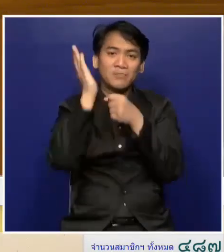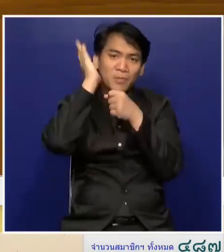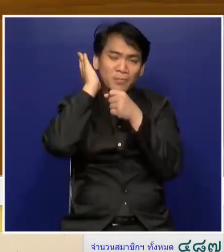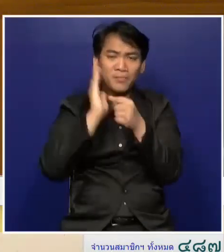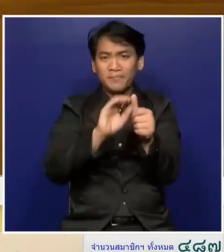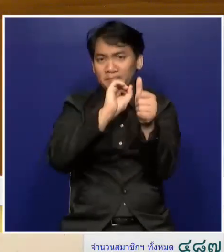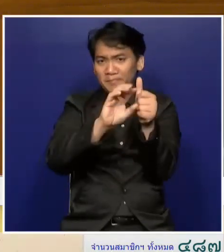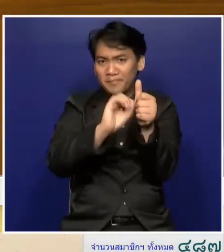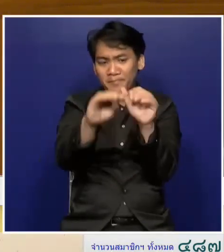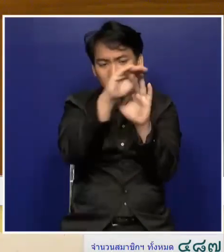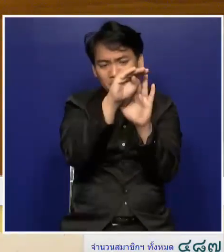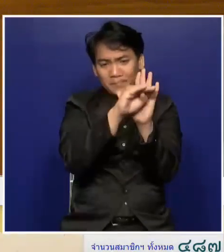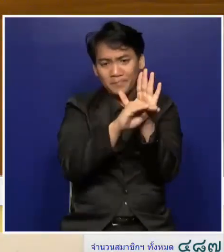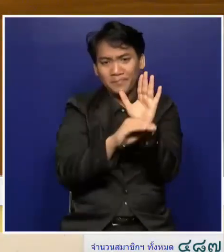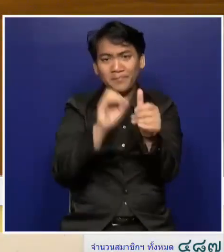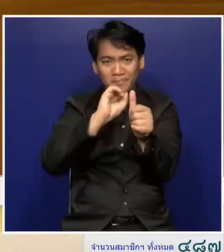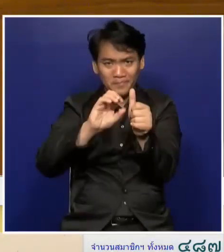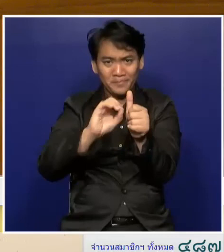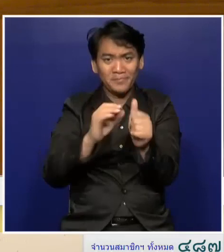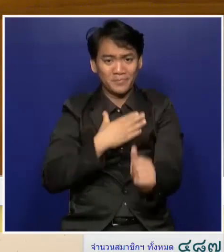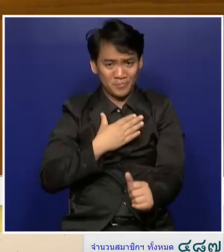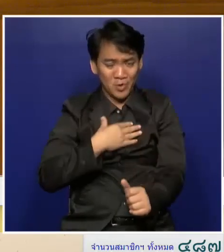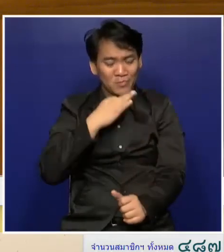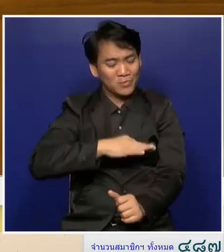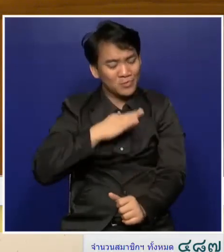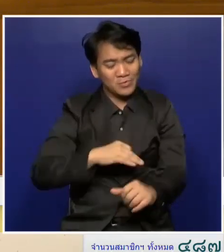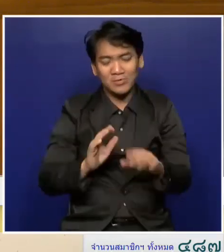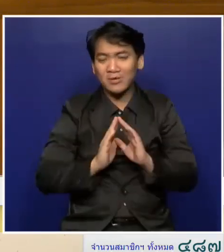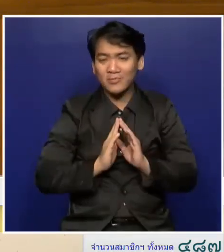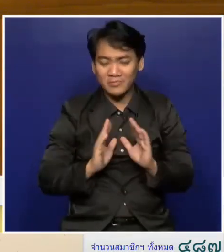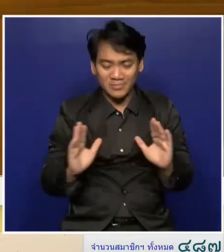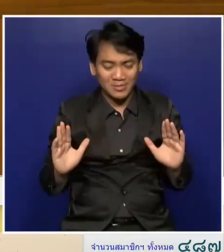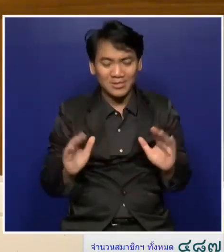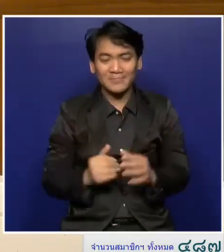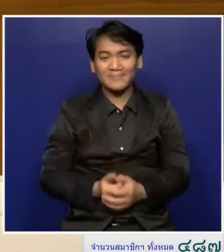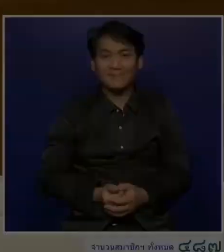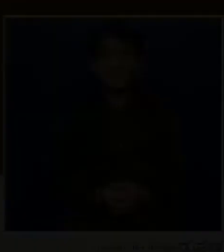หลายประการก็กลาขอบพคุณทุทานในที่นี้ด้ครัขอบพคุณครัทั้งครั